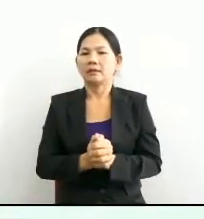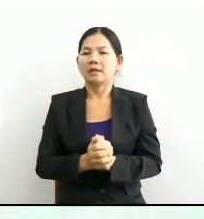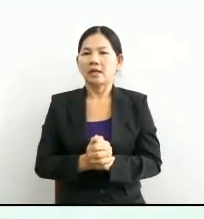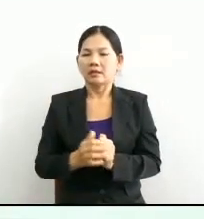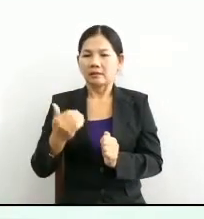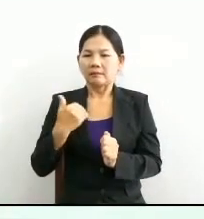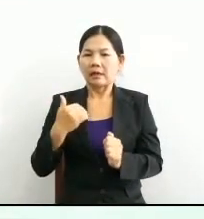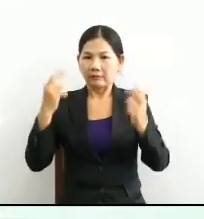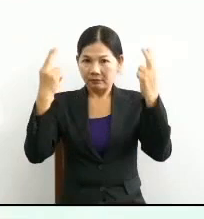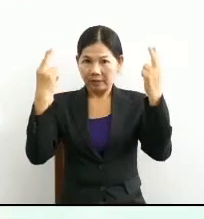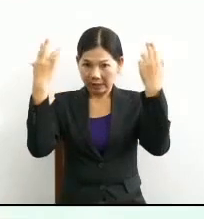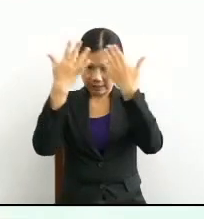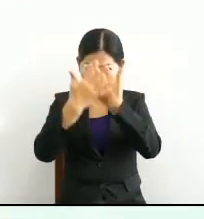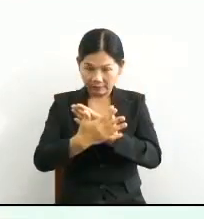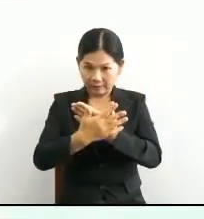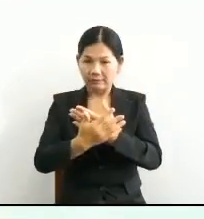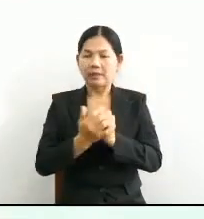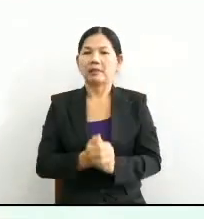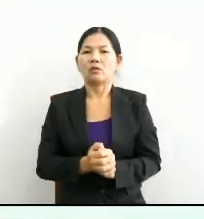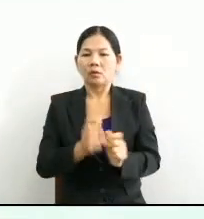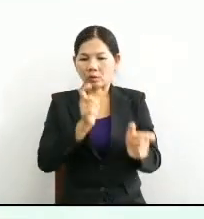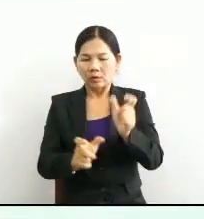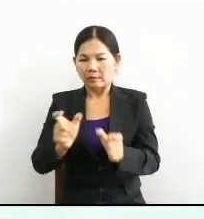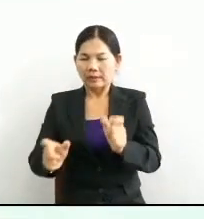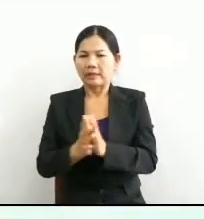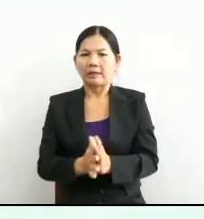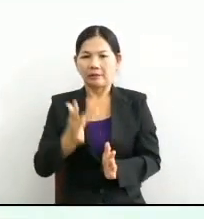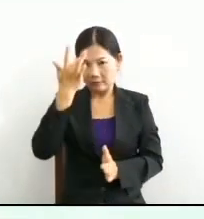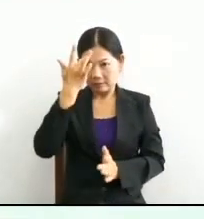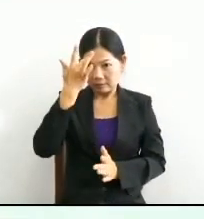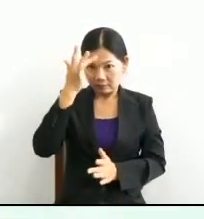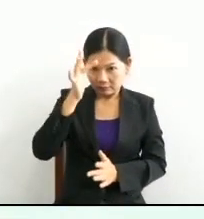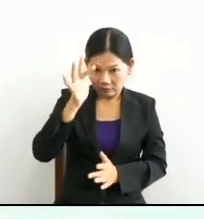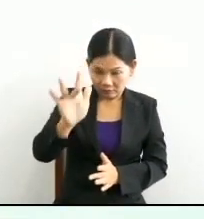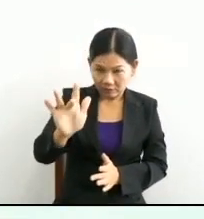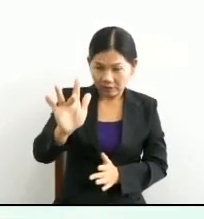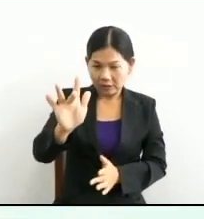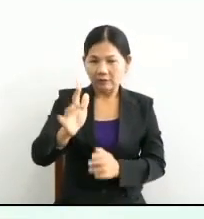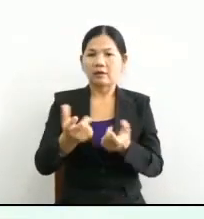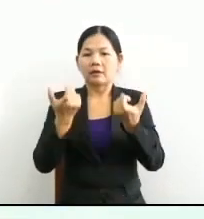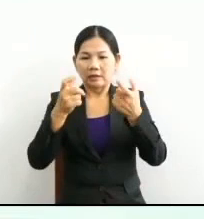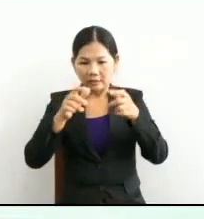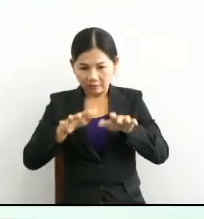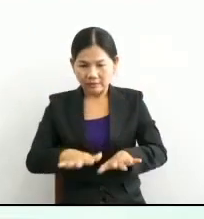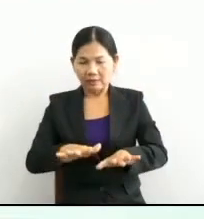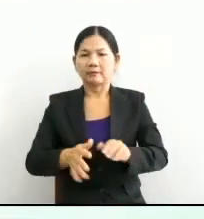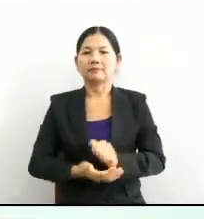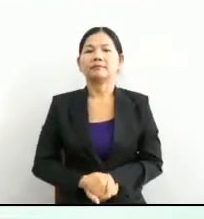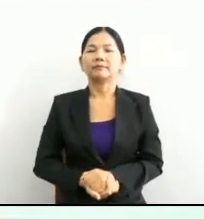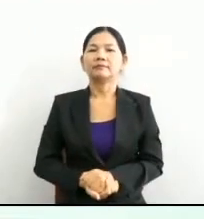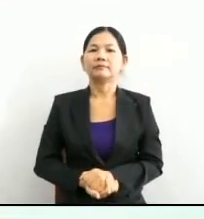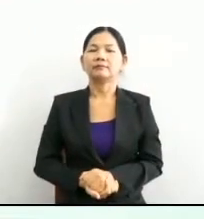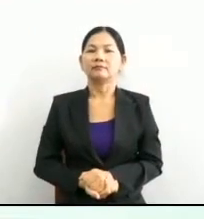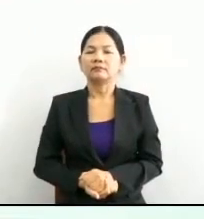miến át cầm bán to tay một nụ miên bạc nhá tớp ai đó sài bàn